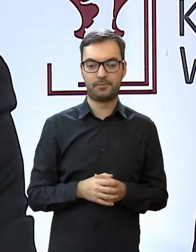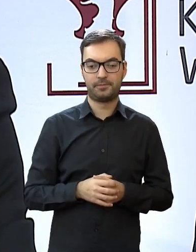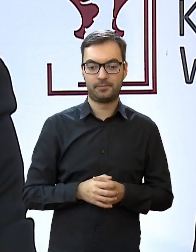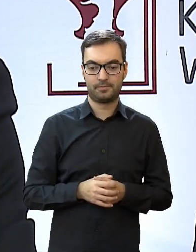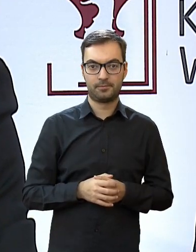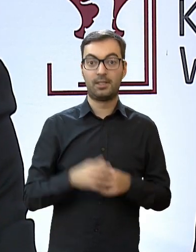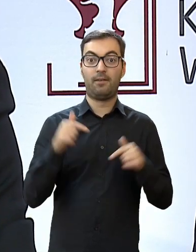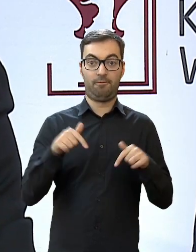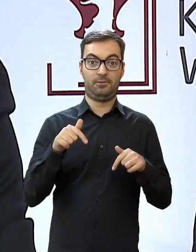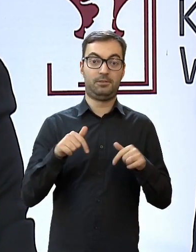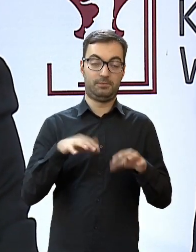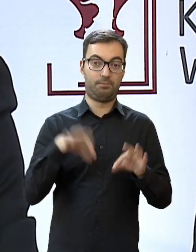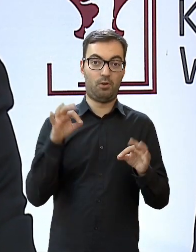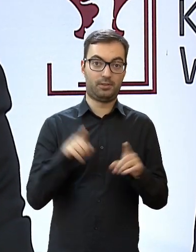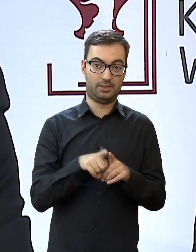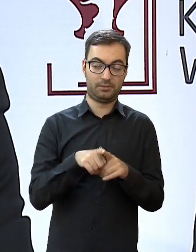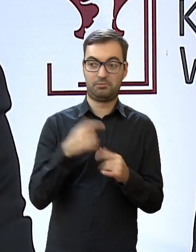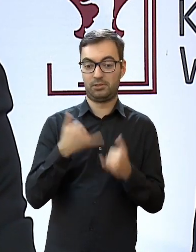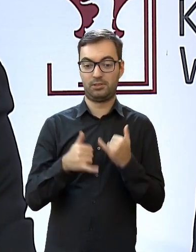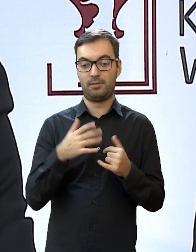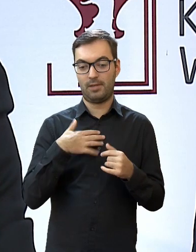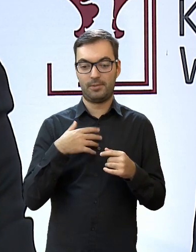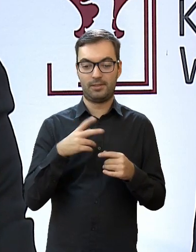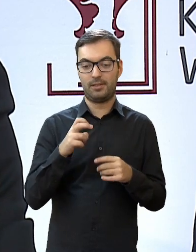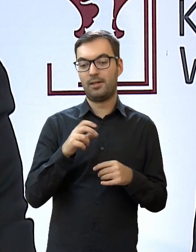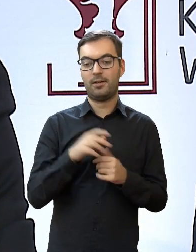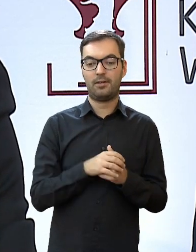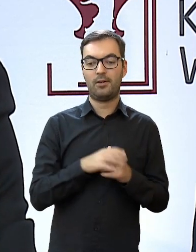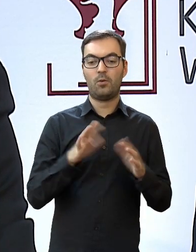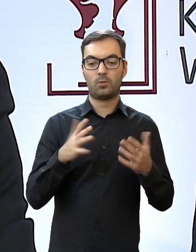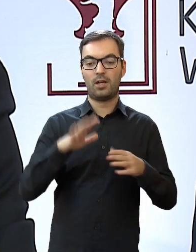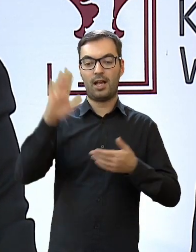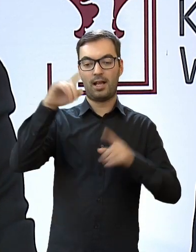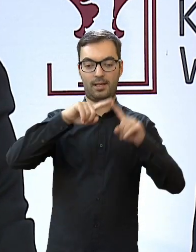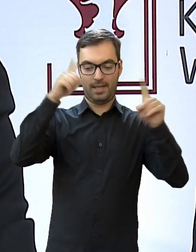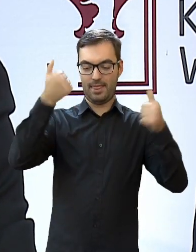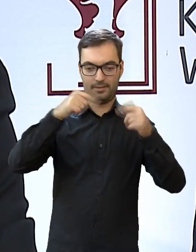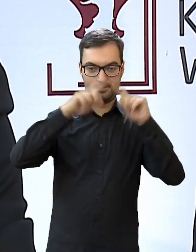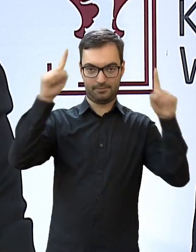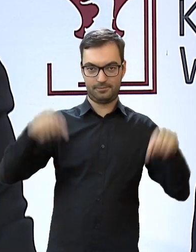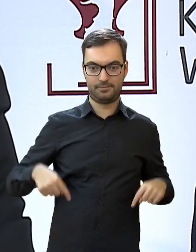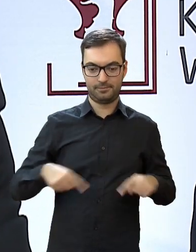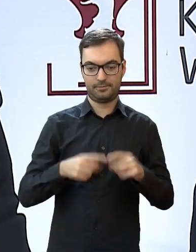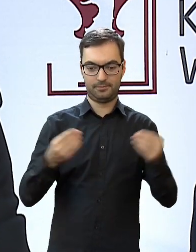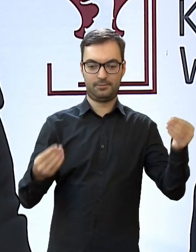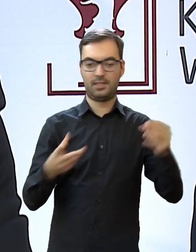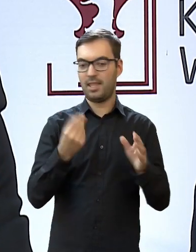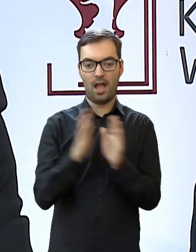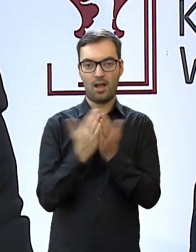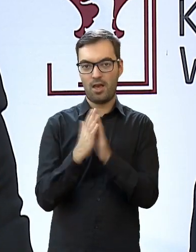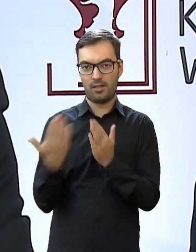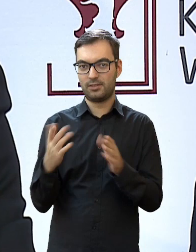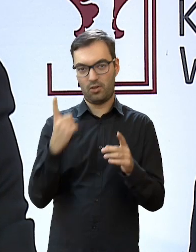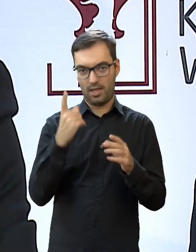i w tych wyborach, skoro jest tutaj tzw. płachta, czyli karta wyborcza, nie broszurowa,